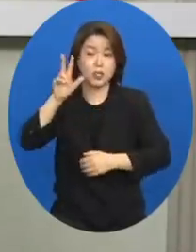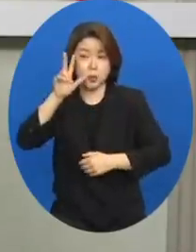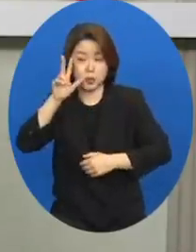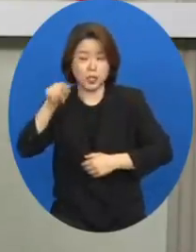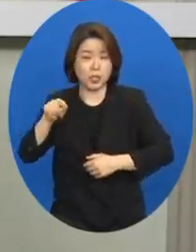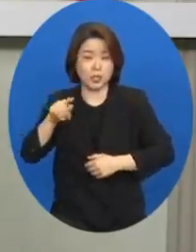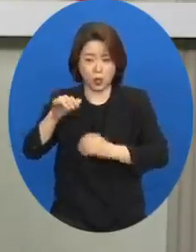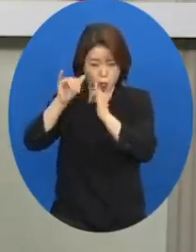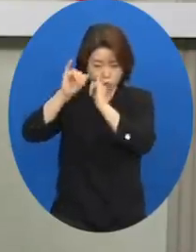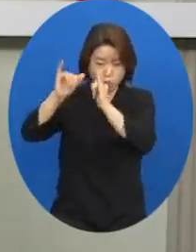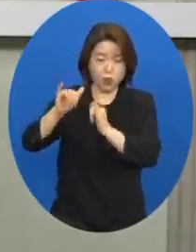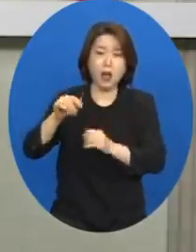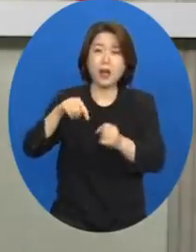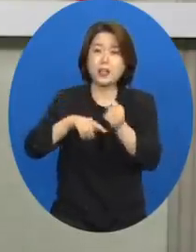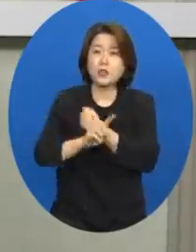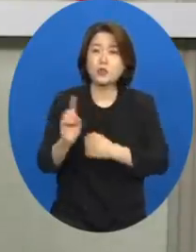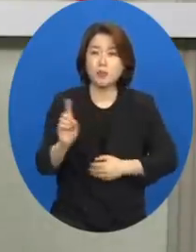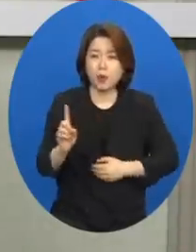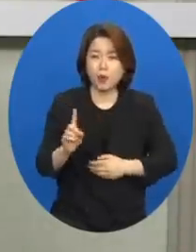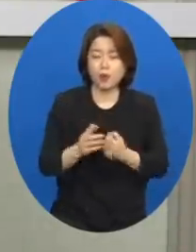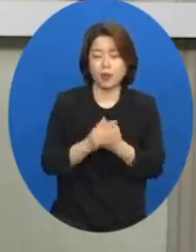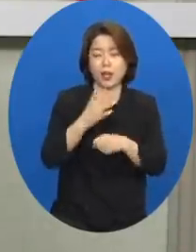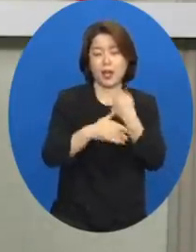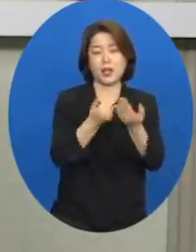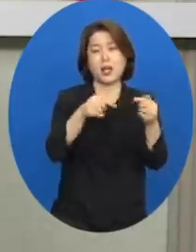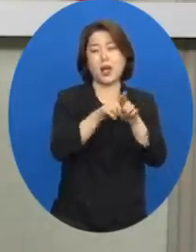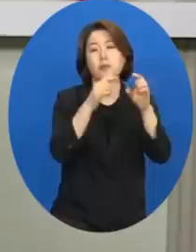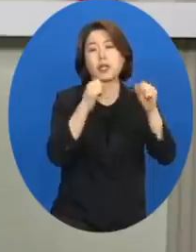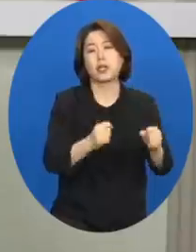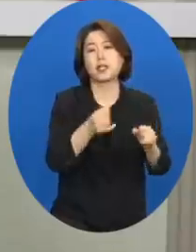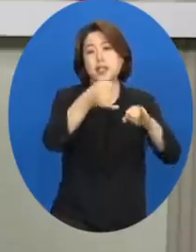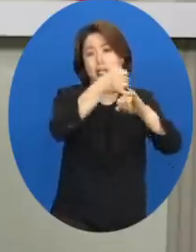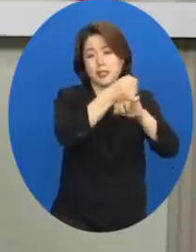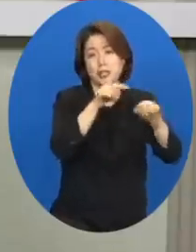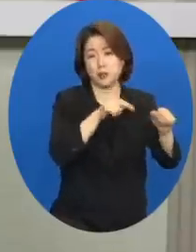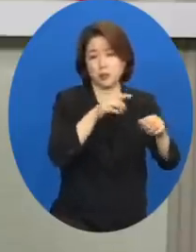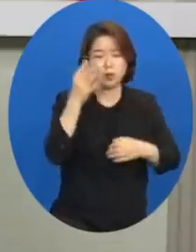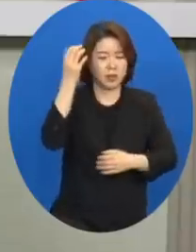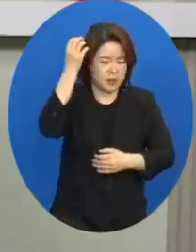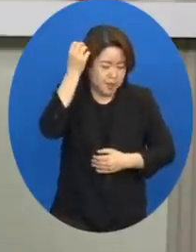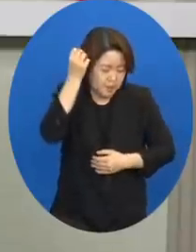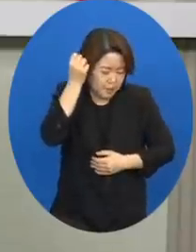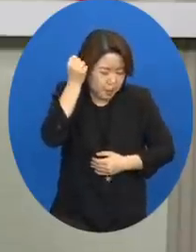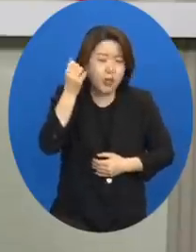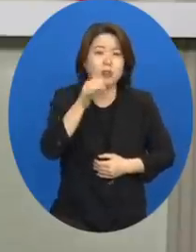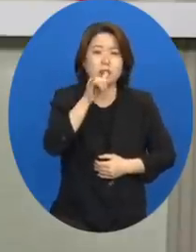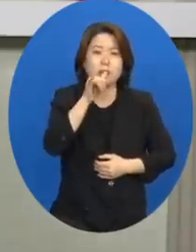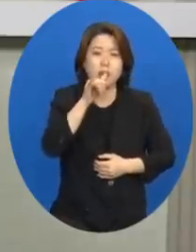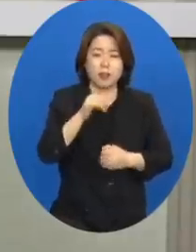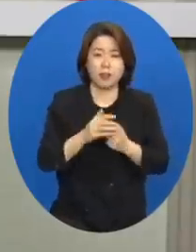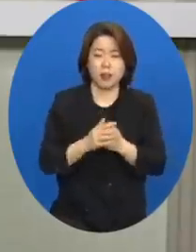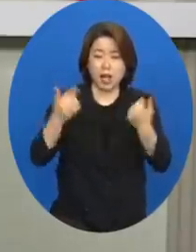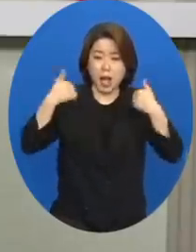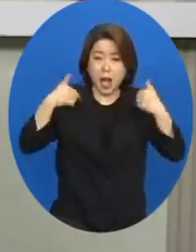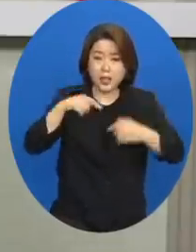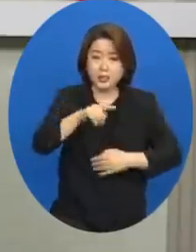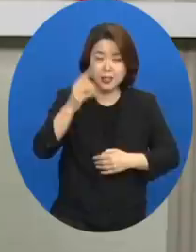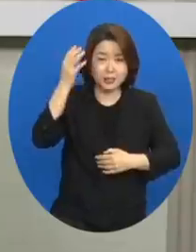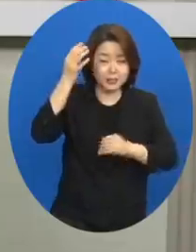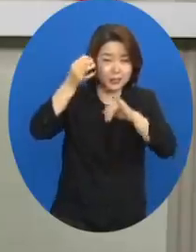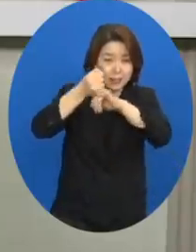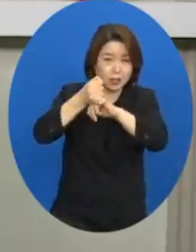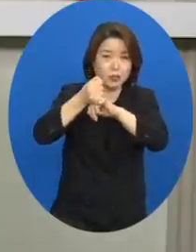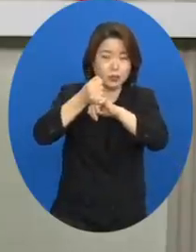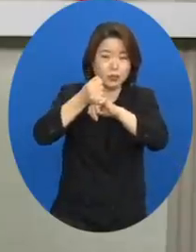하면 하나님이 함께 하시겠다는 약속을 잊지 않은 겁니다 항상 그 약속을